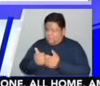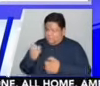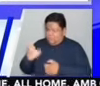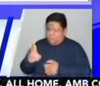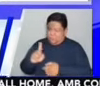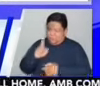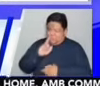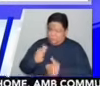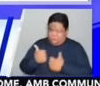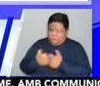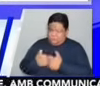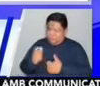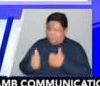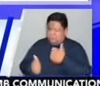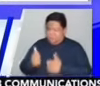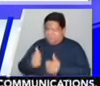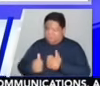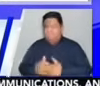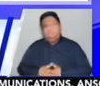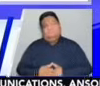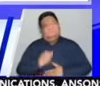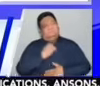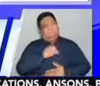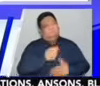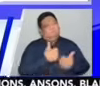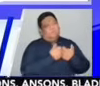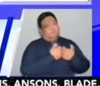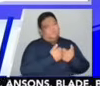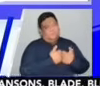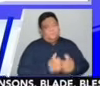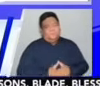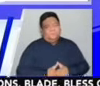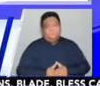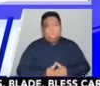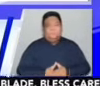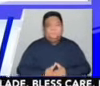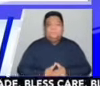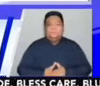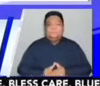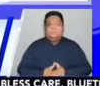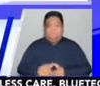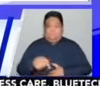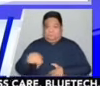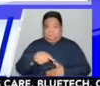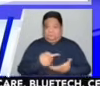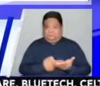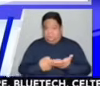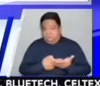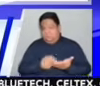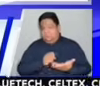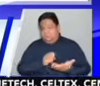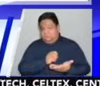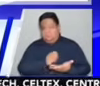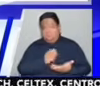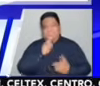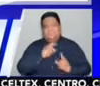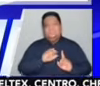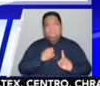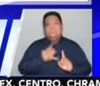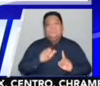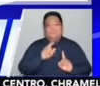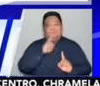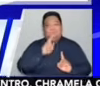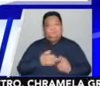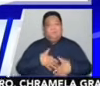Hindi naman Iligal girlfriend sa pagdinig umamin rin si Sheila na hindi siya talaga pinanganak sa Pilipinas at